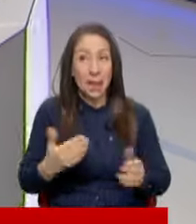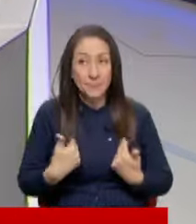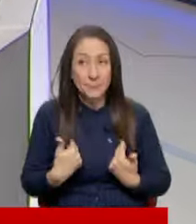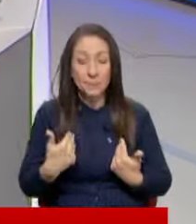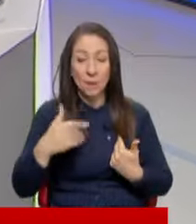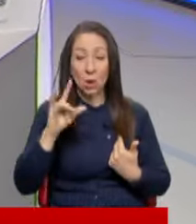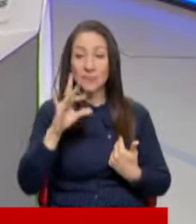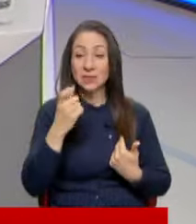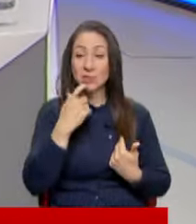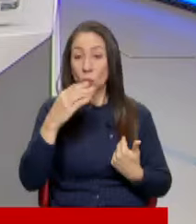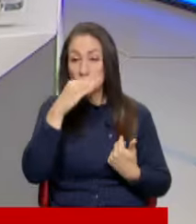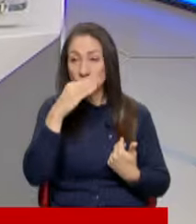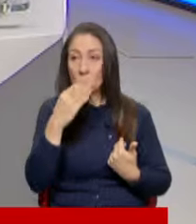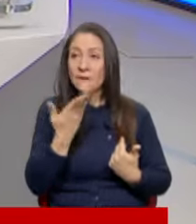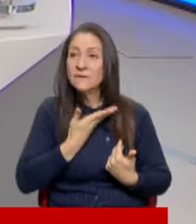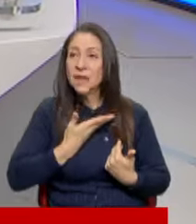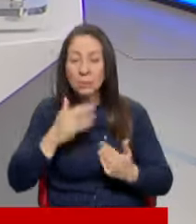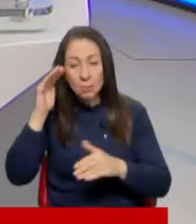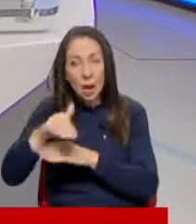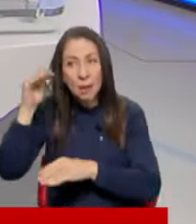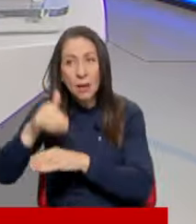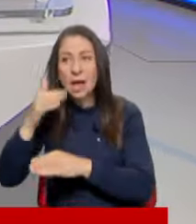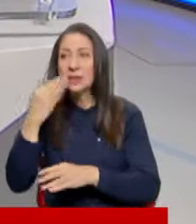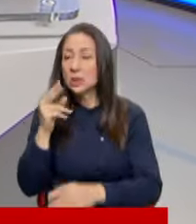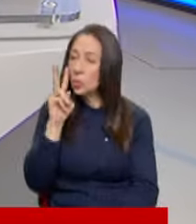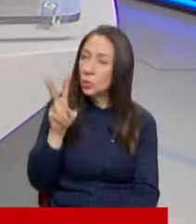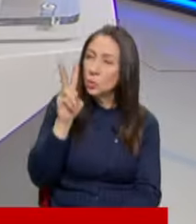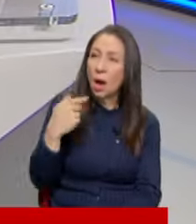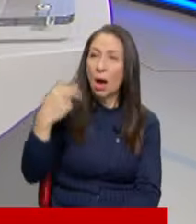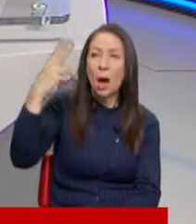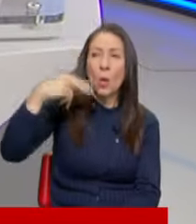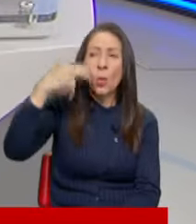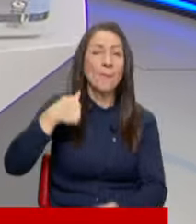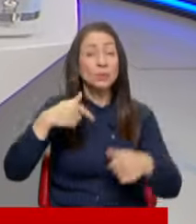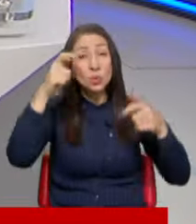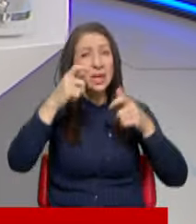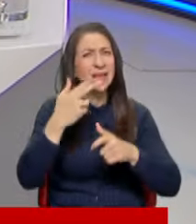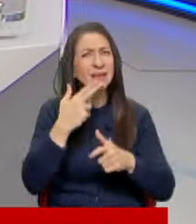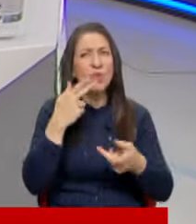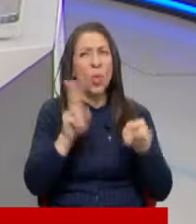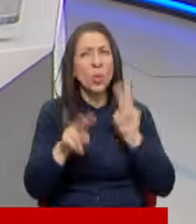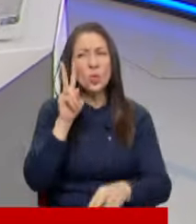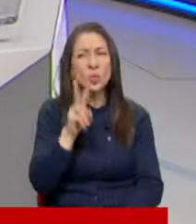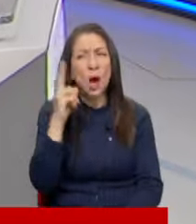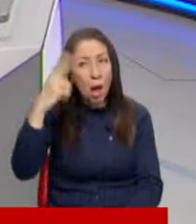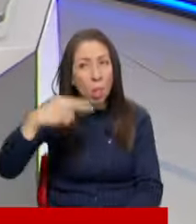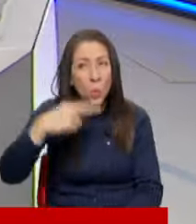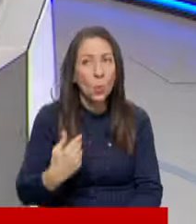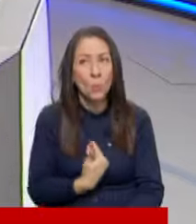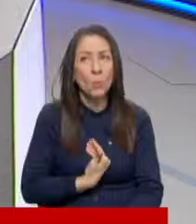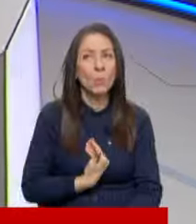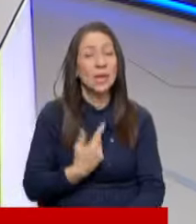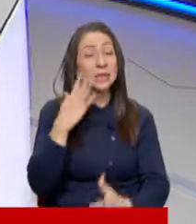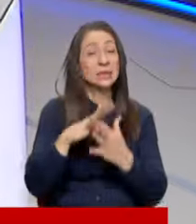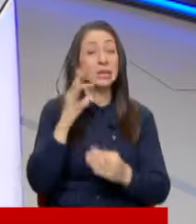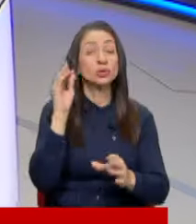ben 15 yaşında uyuşturucu bataklığına düşen gençleri gördükçe Ağlıyorum ben bu ülkede kadınların öldürüldüğünü gördükçe ağlıyorum